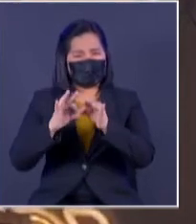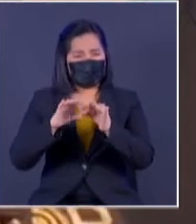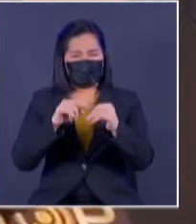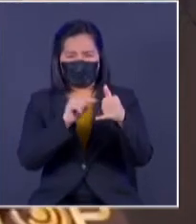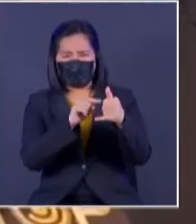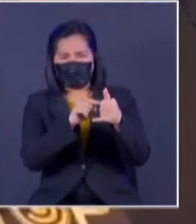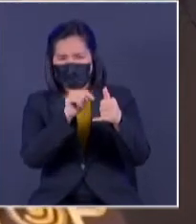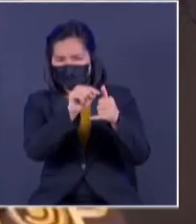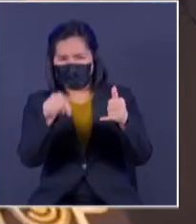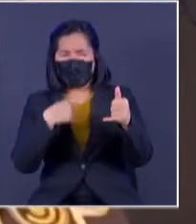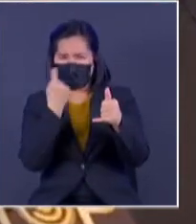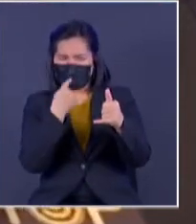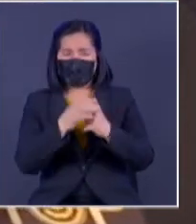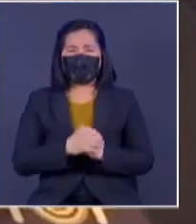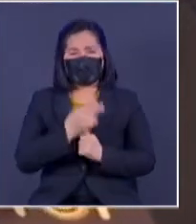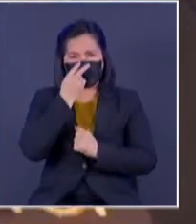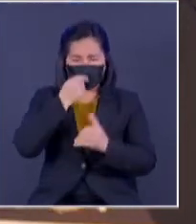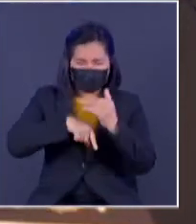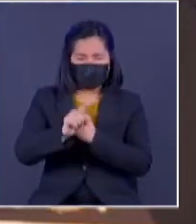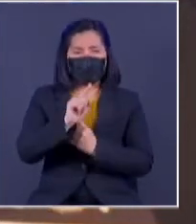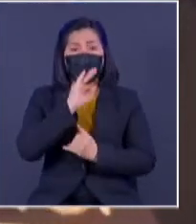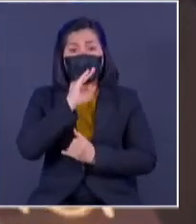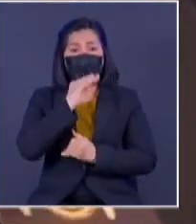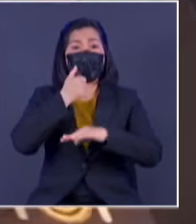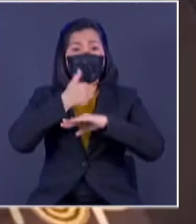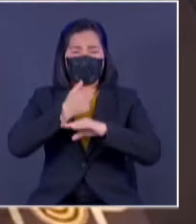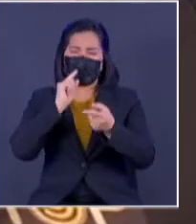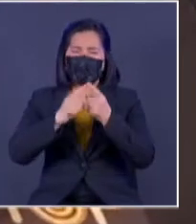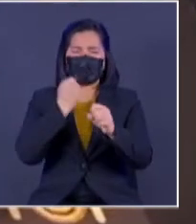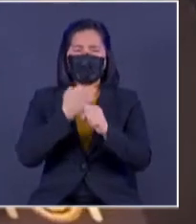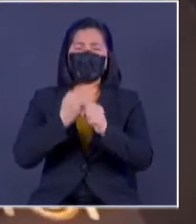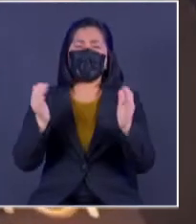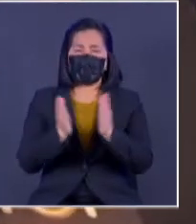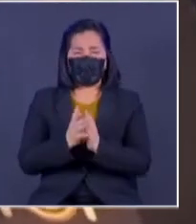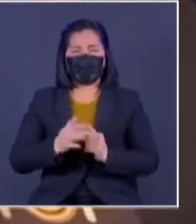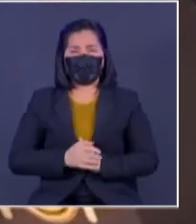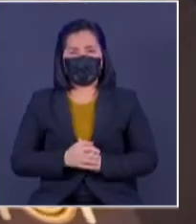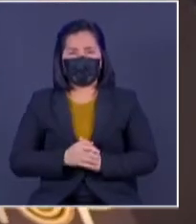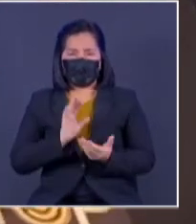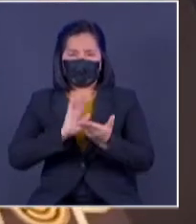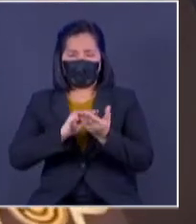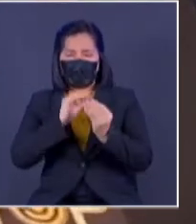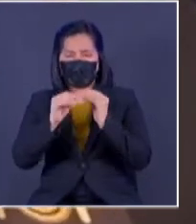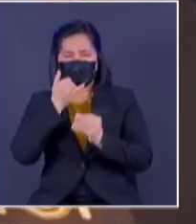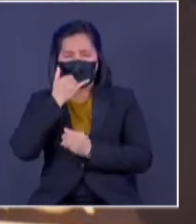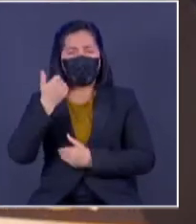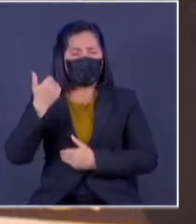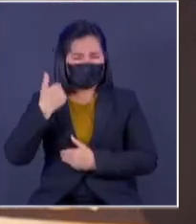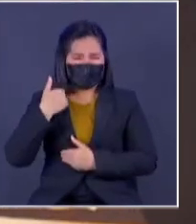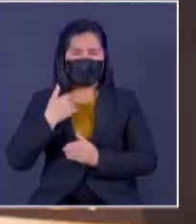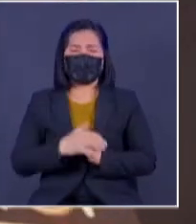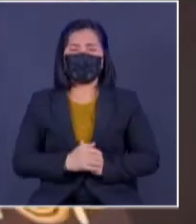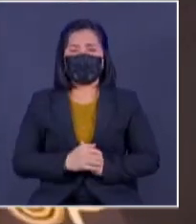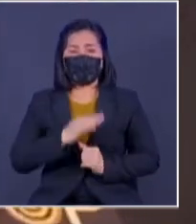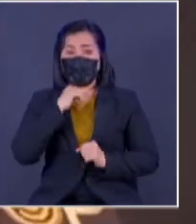ขาเนี่ยติดต่อใครบ้างเขาก็จะดูถ้าเป็นนายจ้างเพื่อนร่วมงานหรืออะไรต่างๆเนี่ยเขาก็จะมีข้อมูลเบอร์โทรพวกนี้อยู่นะ